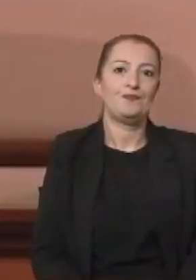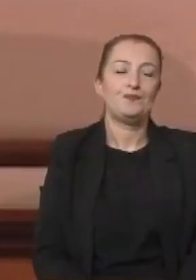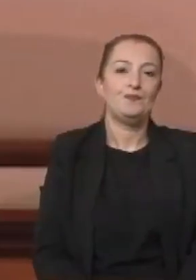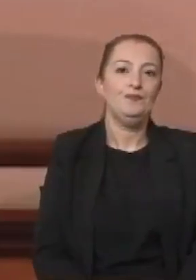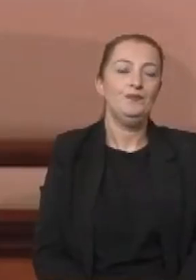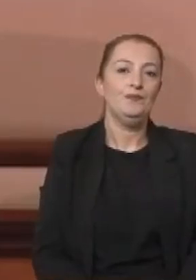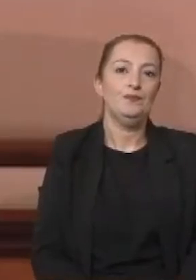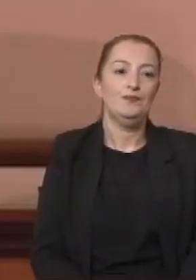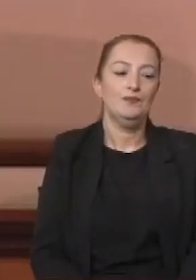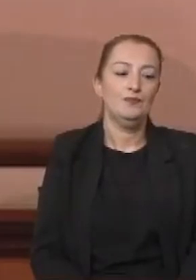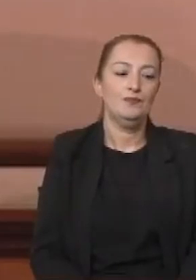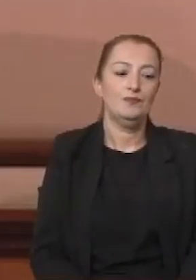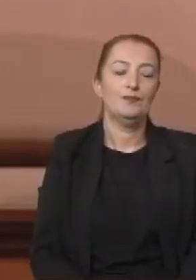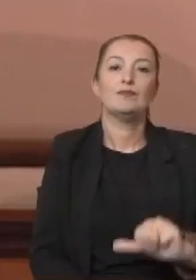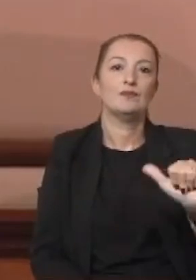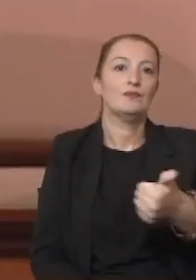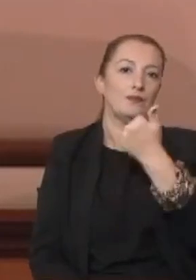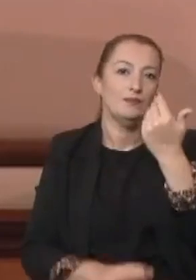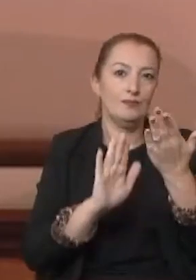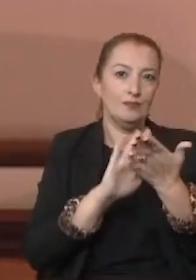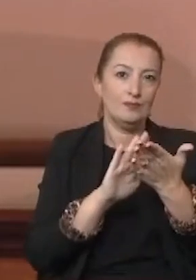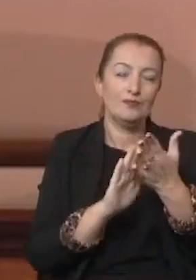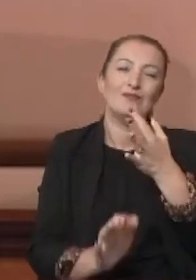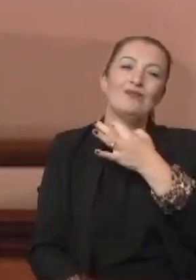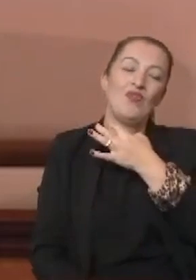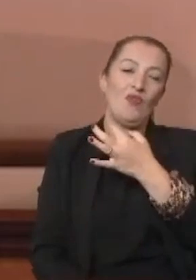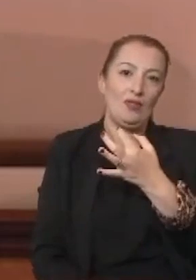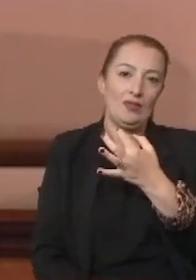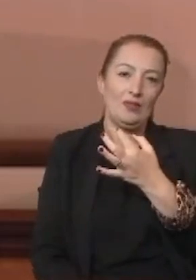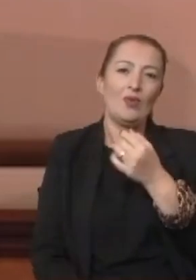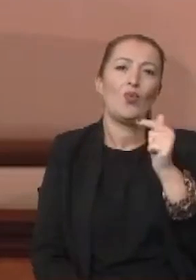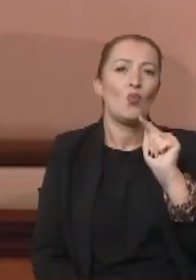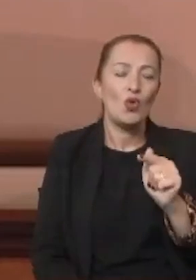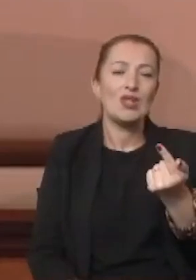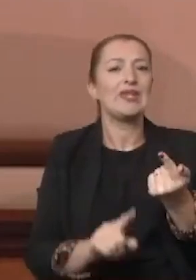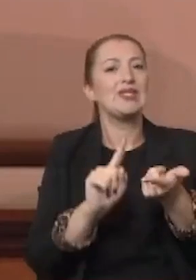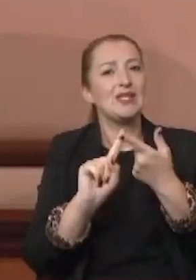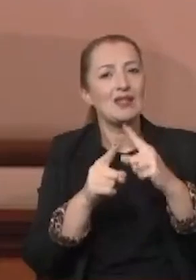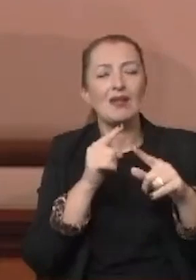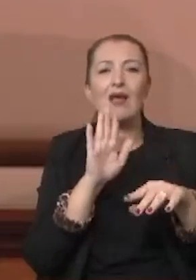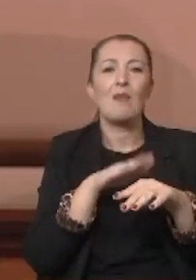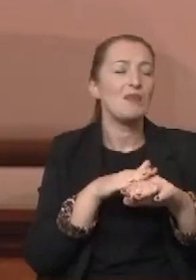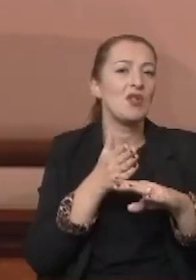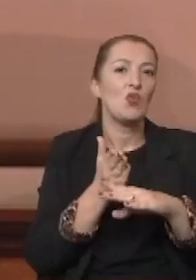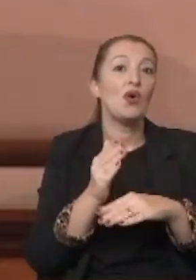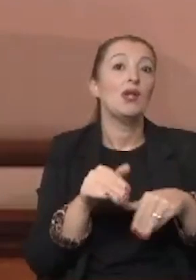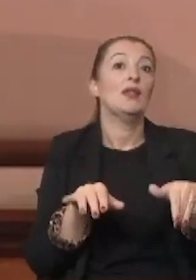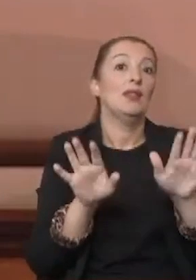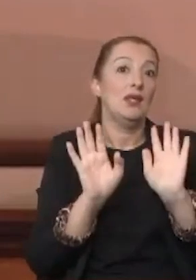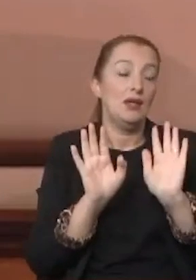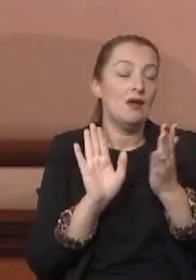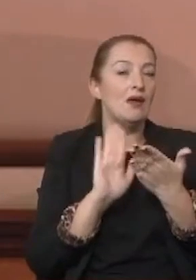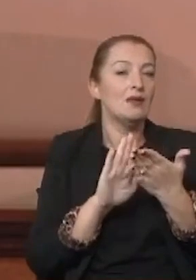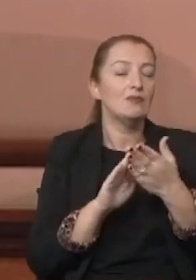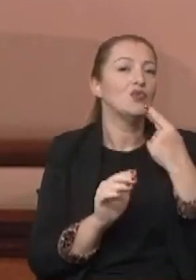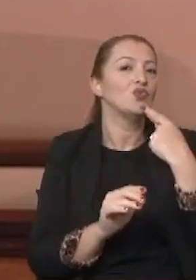Bey. Değerli arkadaşlar, lütfen rica ediyorum. Yani bunun siyasetini yapılması doğru değil. Yani arkadaşımızın